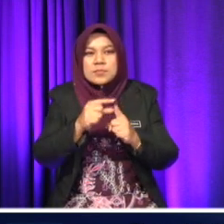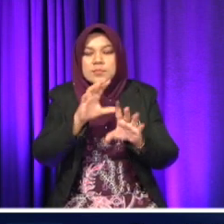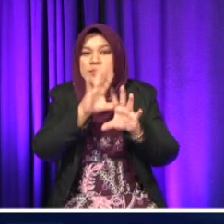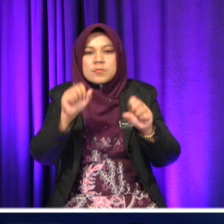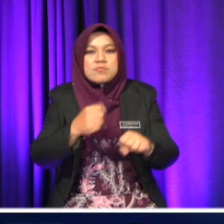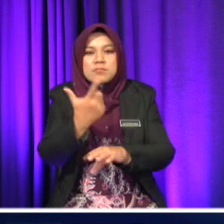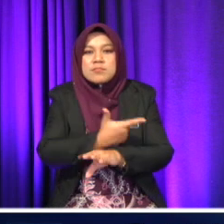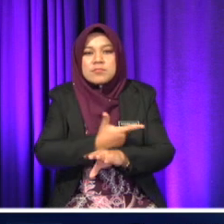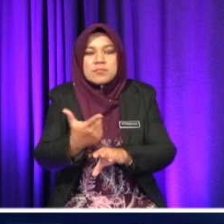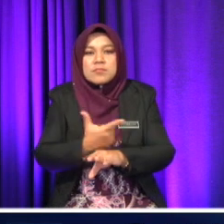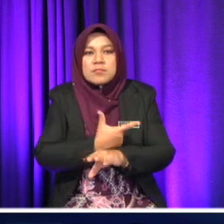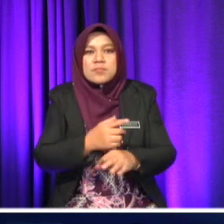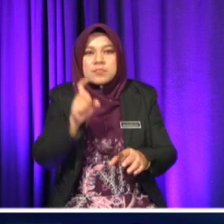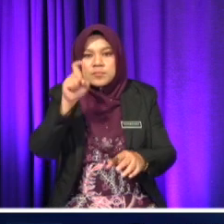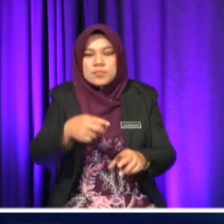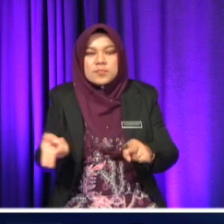lakukan